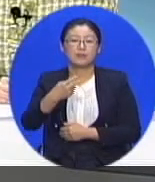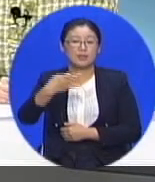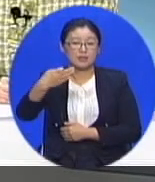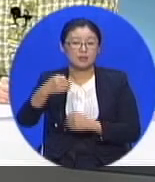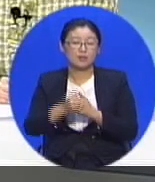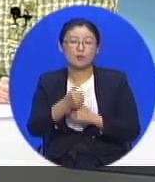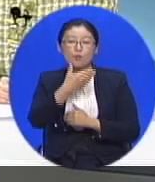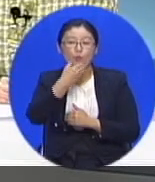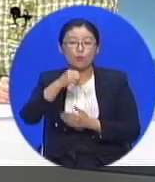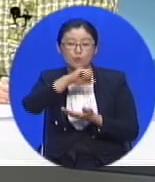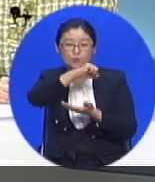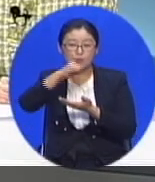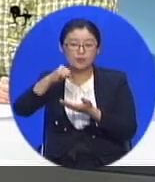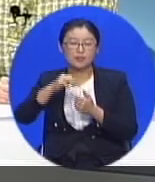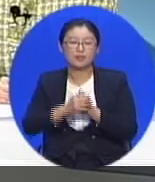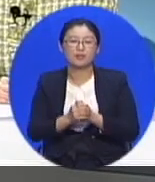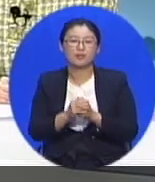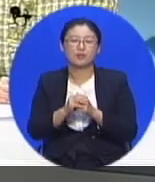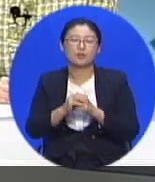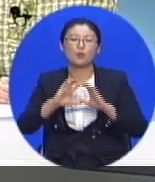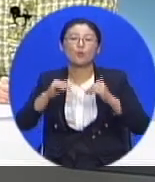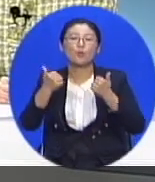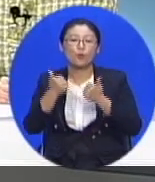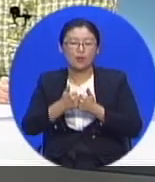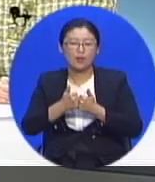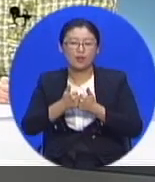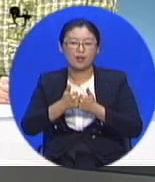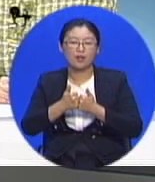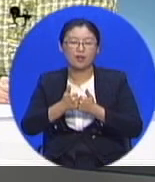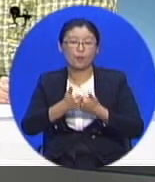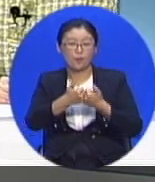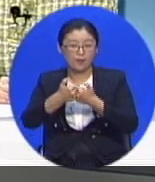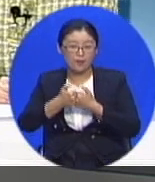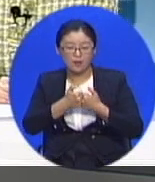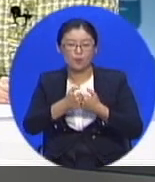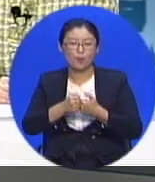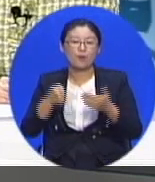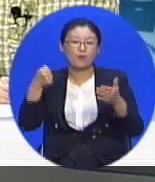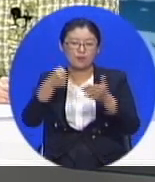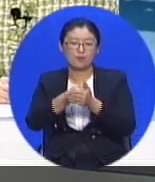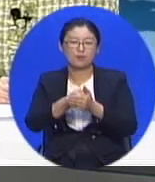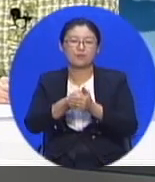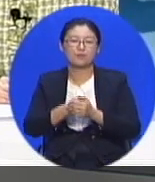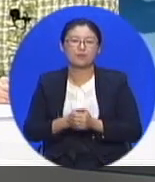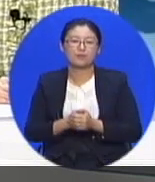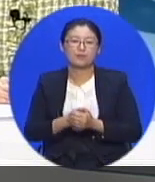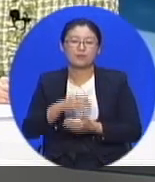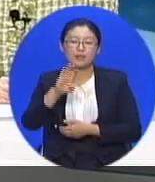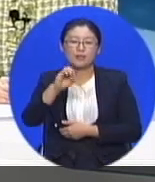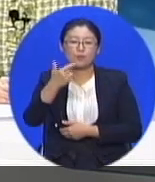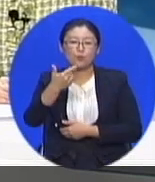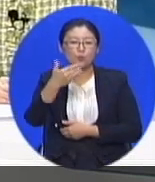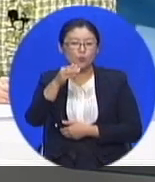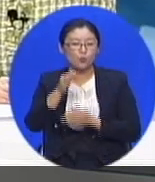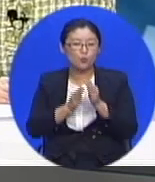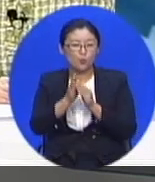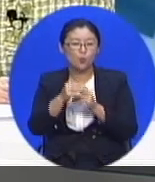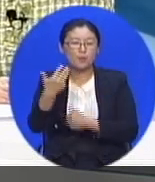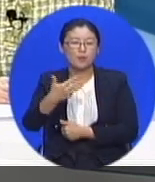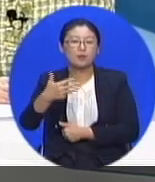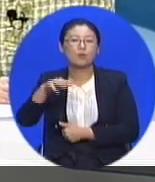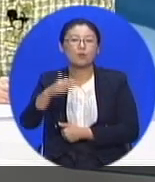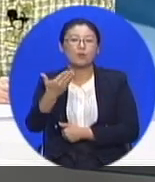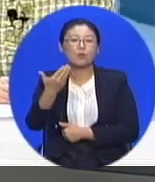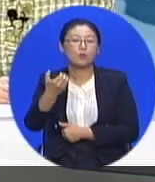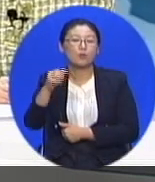2014년도 보건복지부 예산안이 국회 본회의 의결을 통해 최종 확정됐습니다. 46조 8,995억